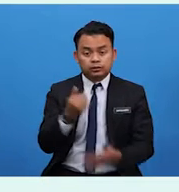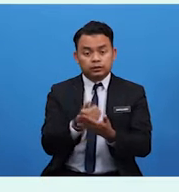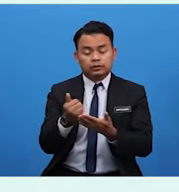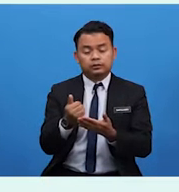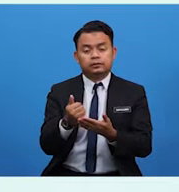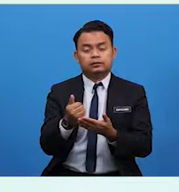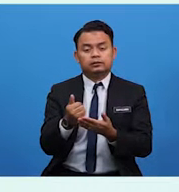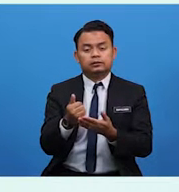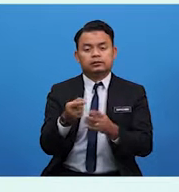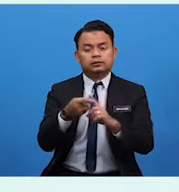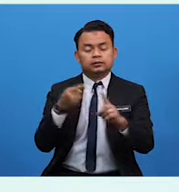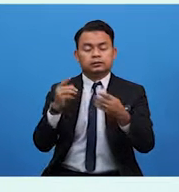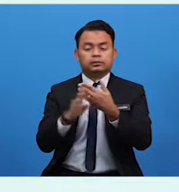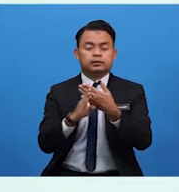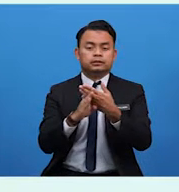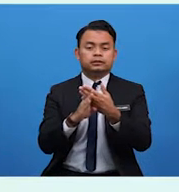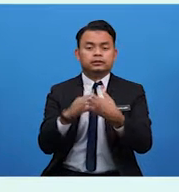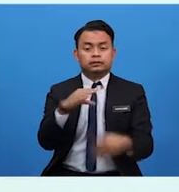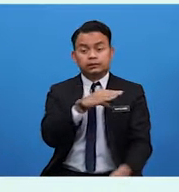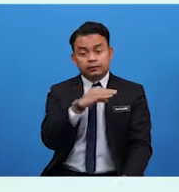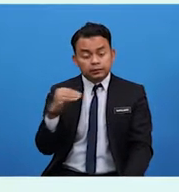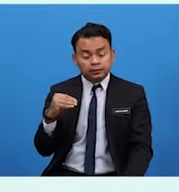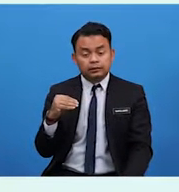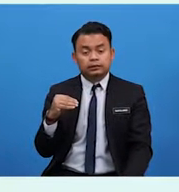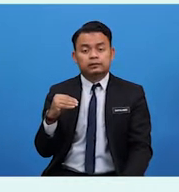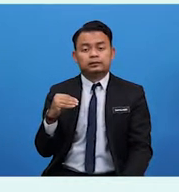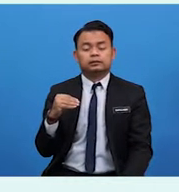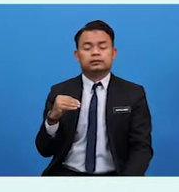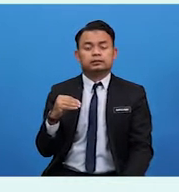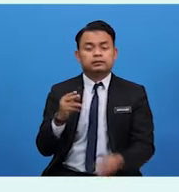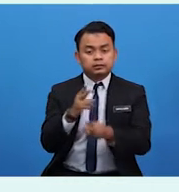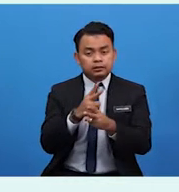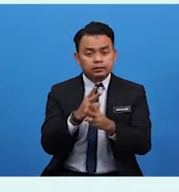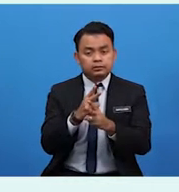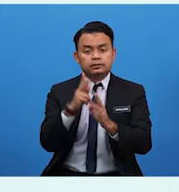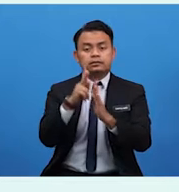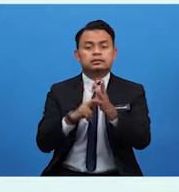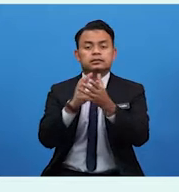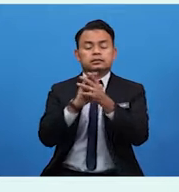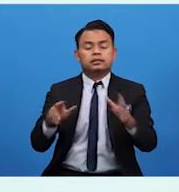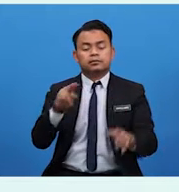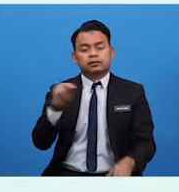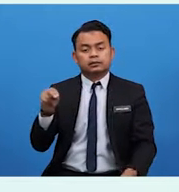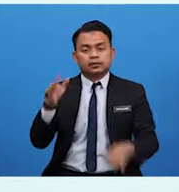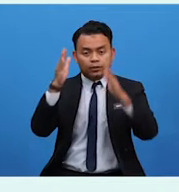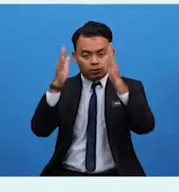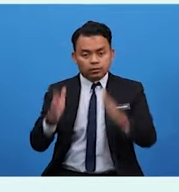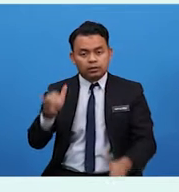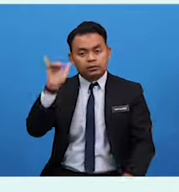di samping melindungi keselamatan pengguna daripada terkena renjatan elektrik.